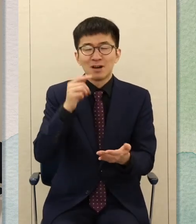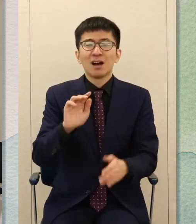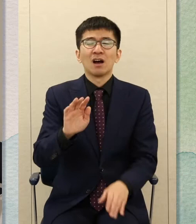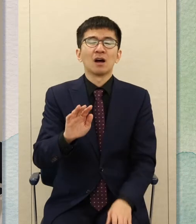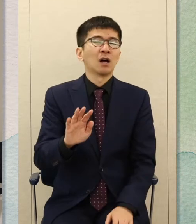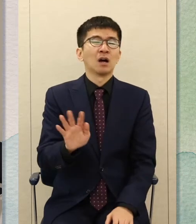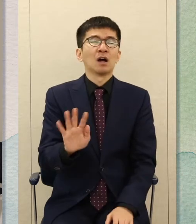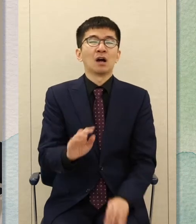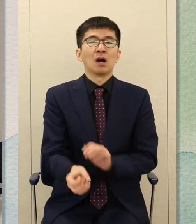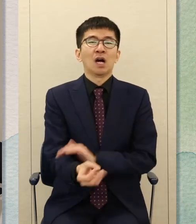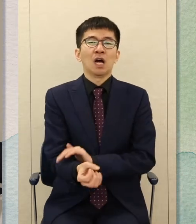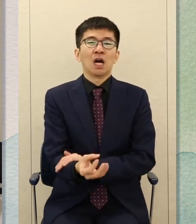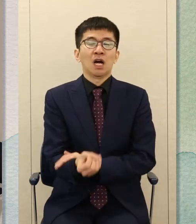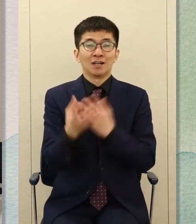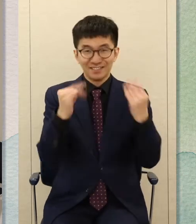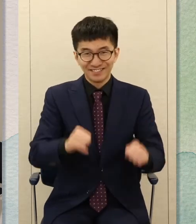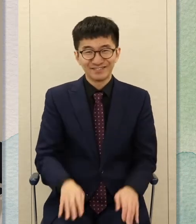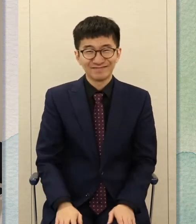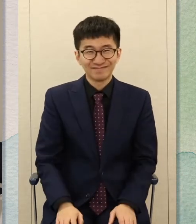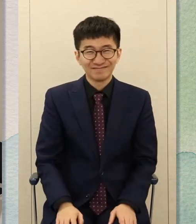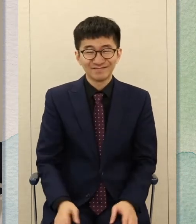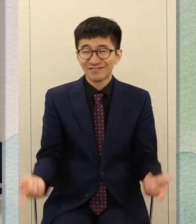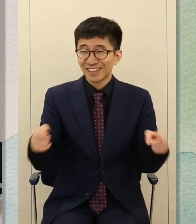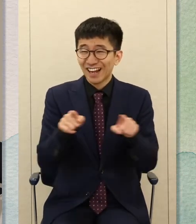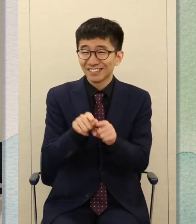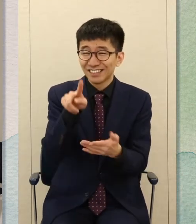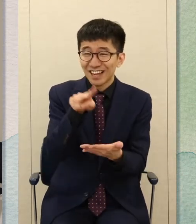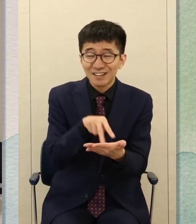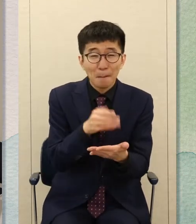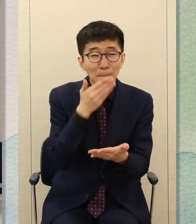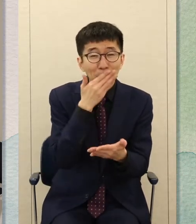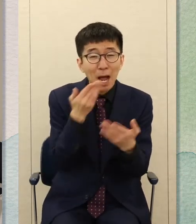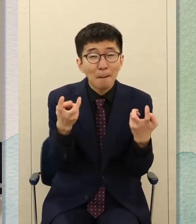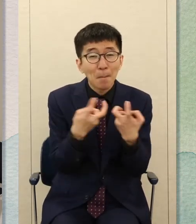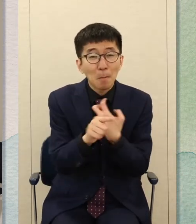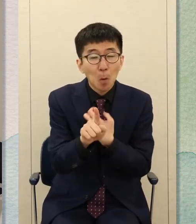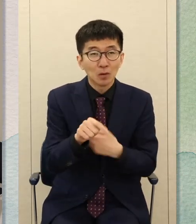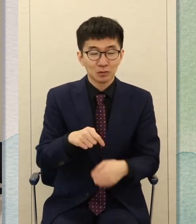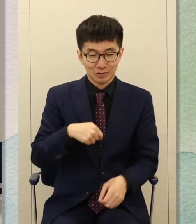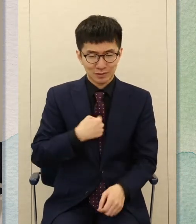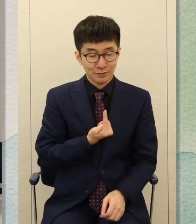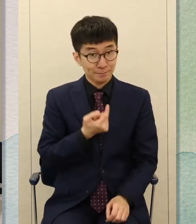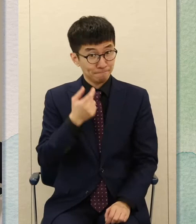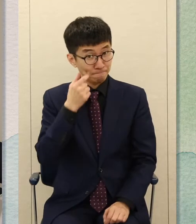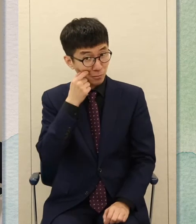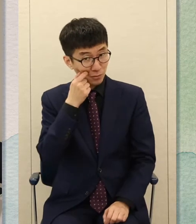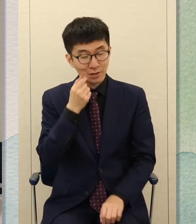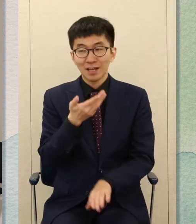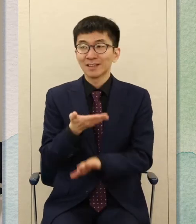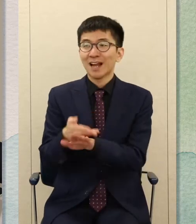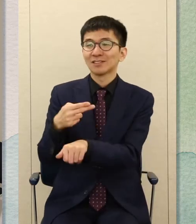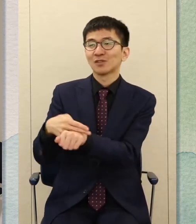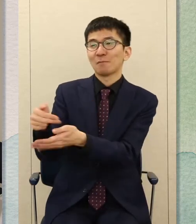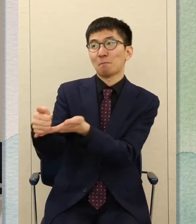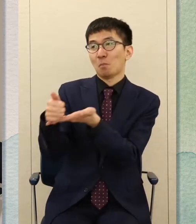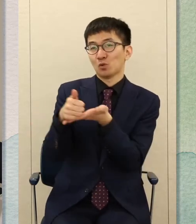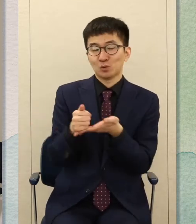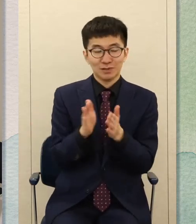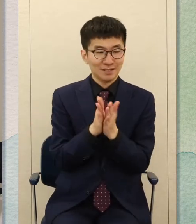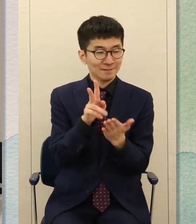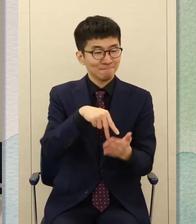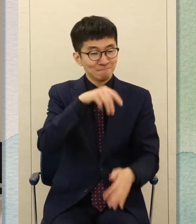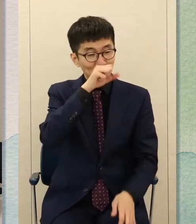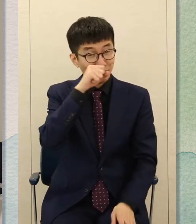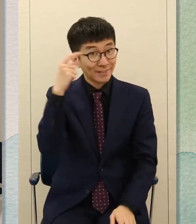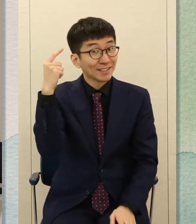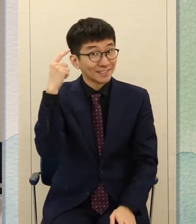그래서 그런 것들을 어떻게 같이 읽을 수 있을까? 예, 아니면 만약에 자기가 혼자 못하면 선생님 모시고 같이 읽으면 참 좋겠다.